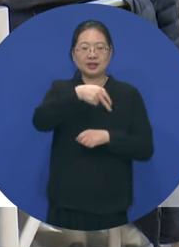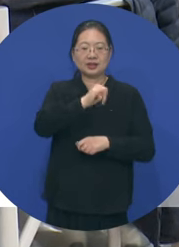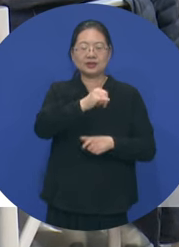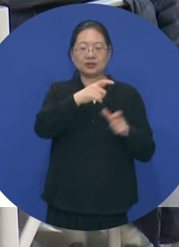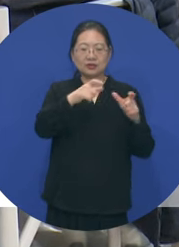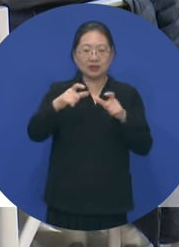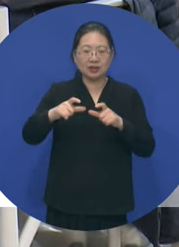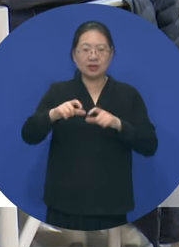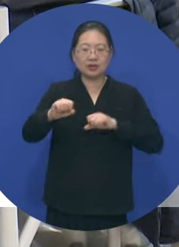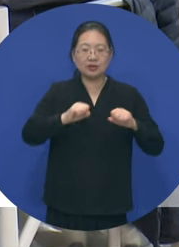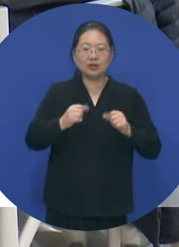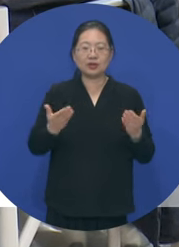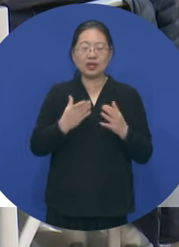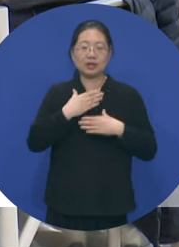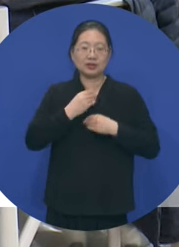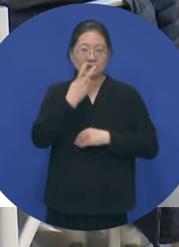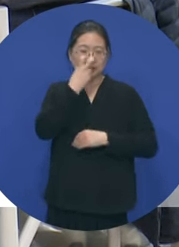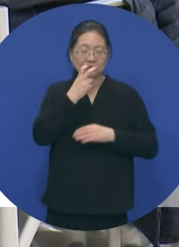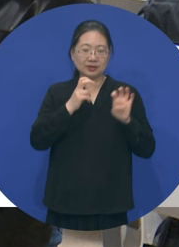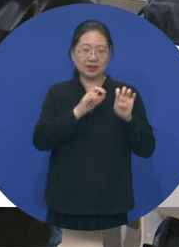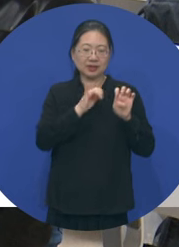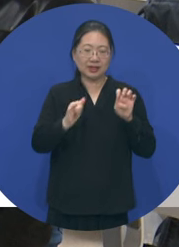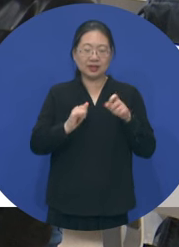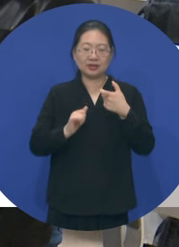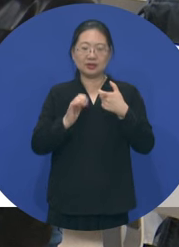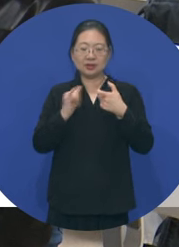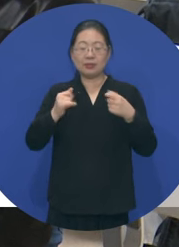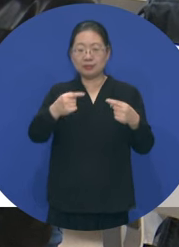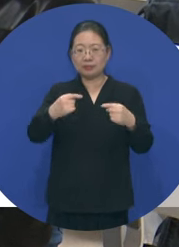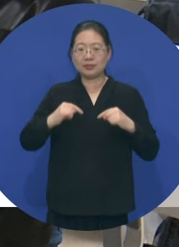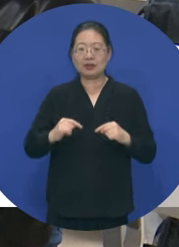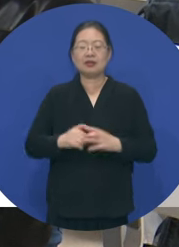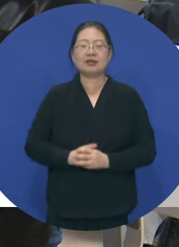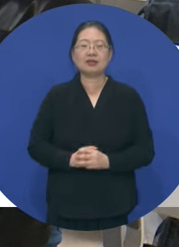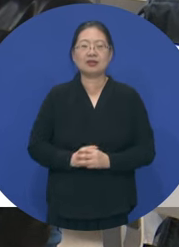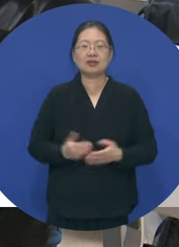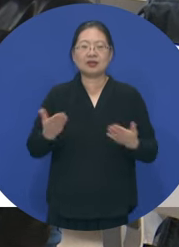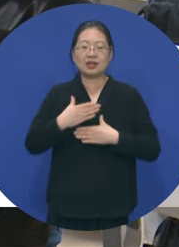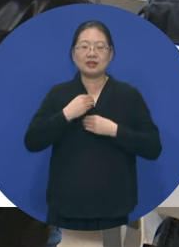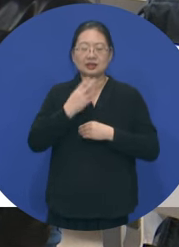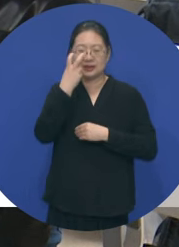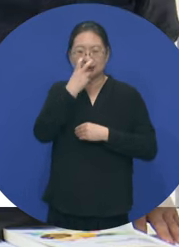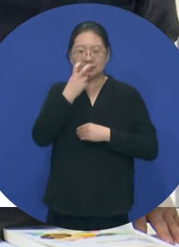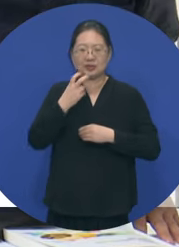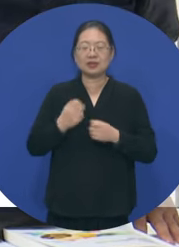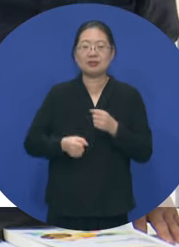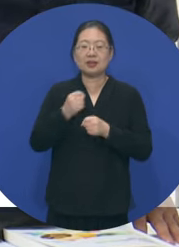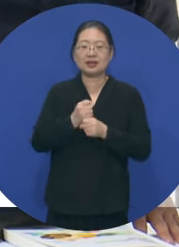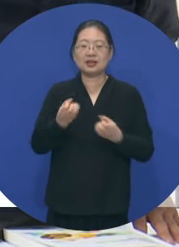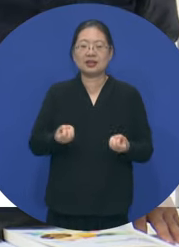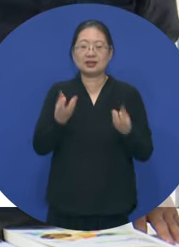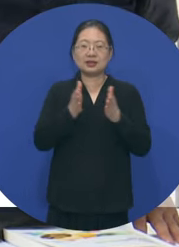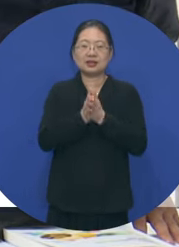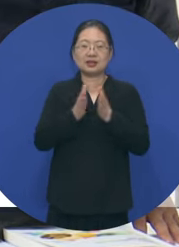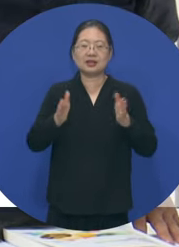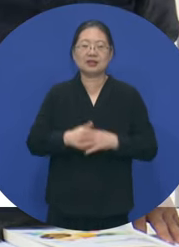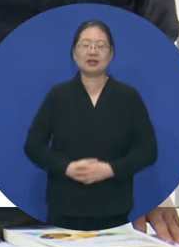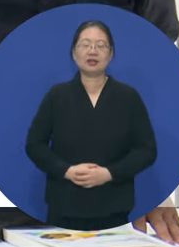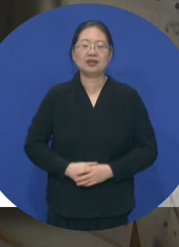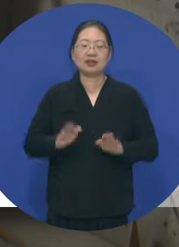활동하는 노동안전 지킴이 40명 등 약 예수 명이 참석한 가운데 노동안전 지킴이 발대식을